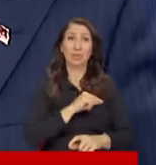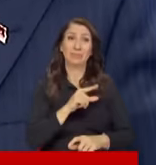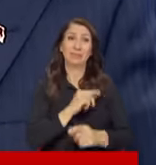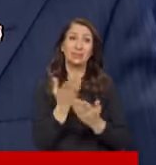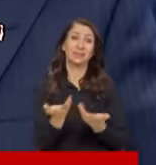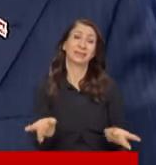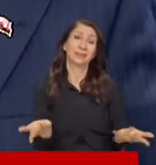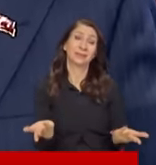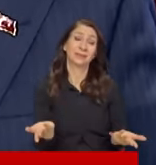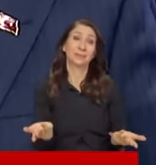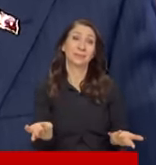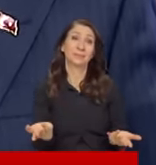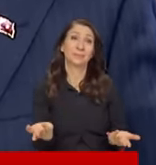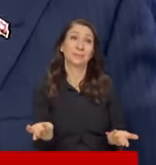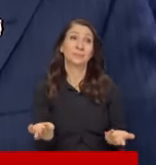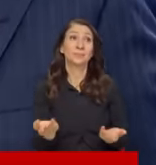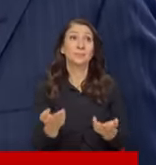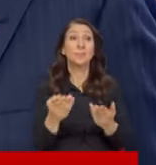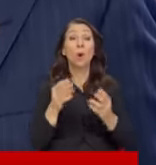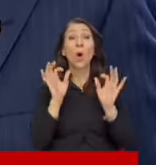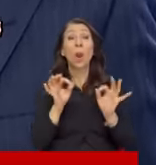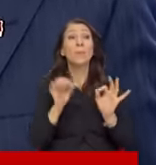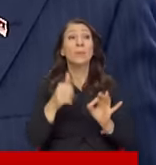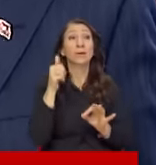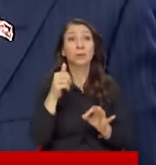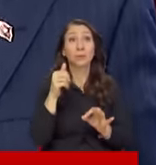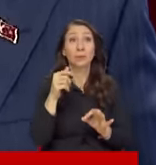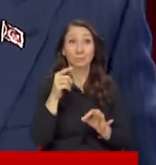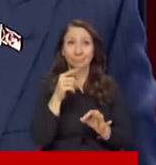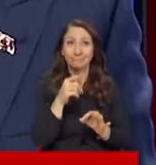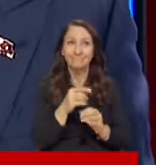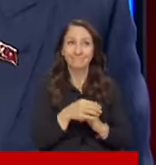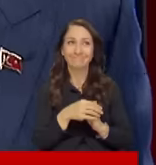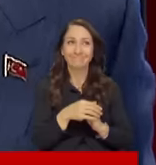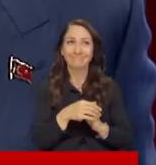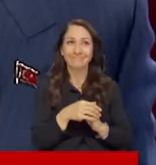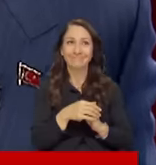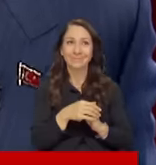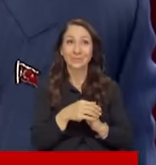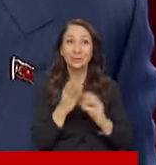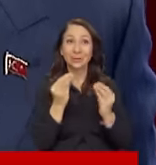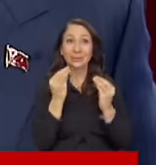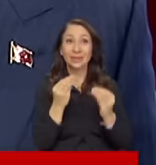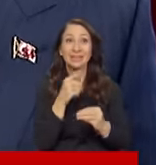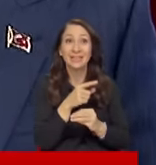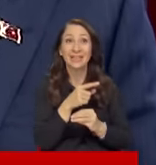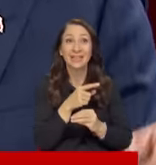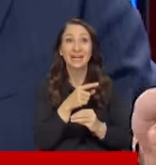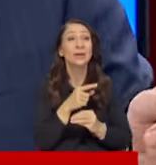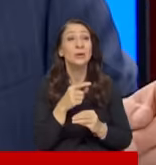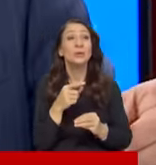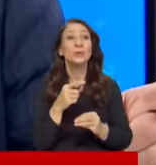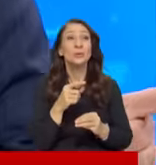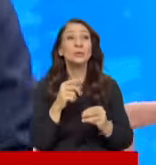ediyorsunuz yani işte kur b mi Geldiler çok güzel Evet